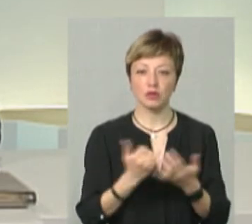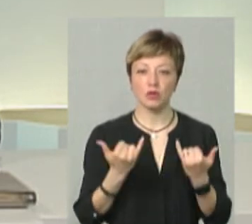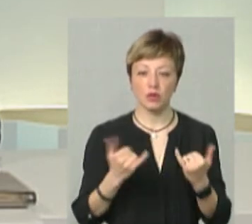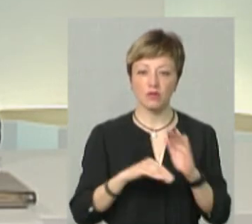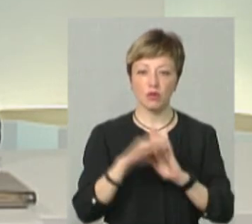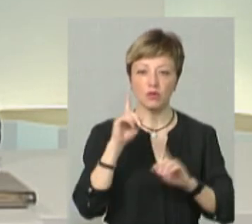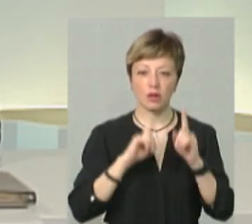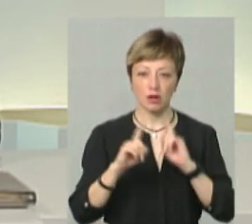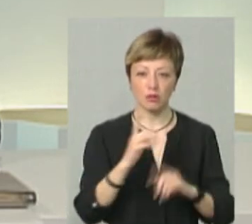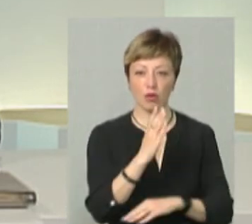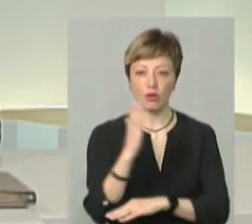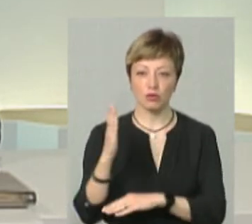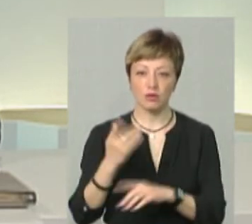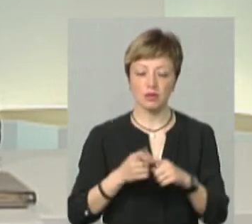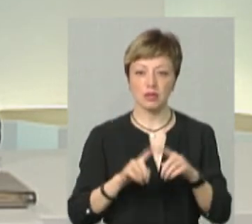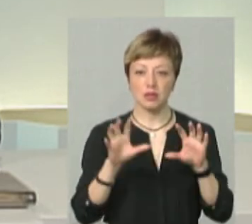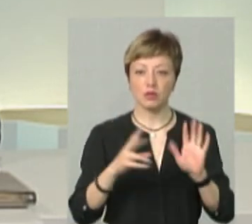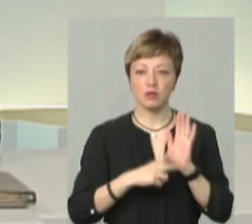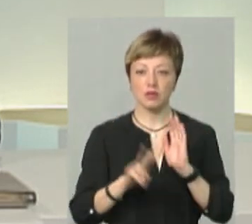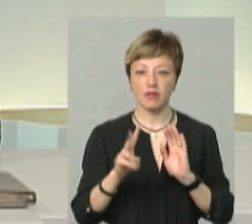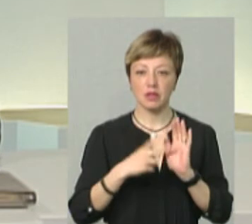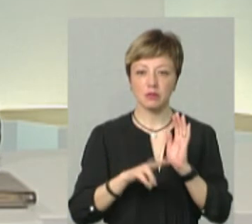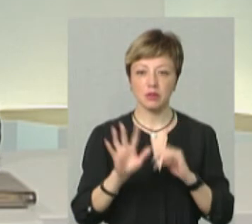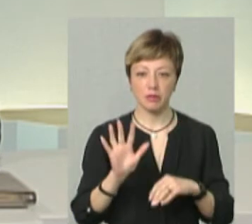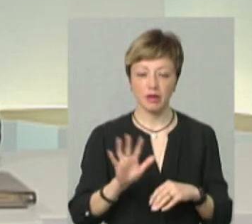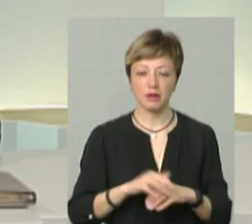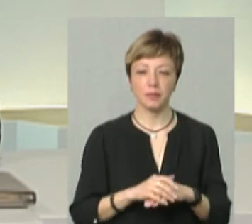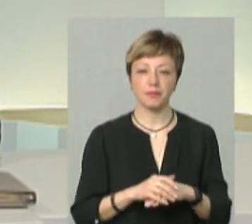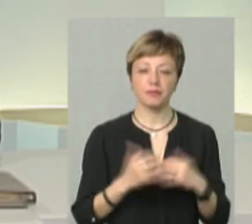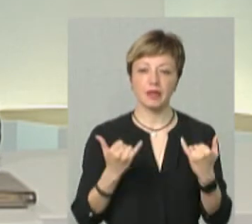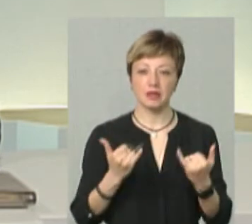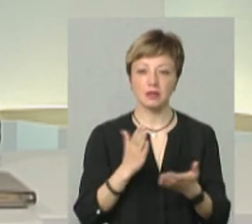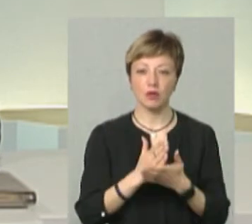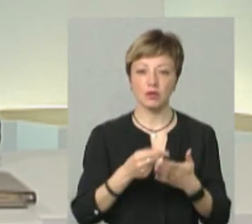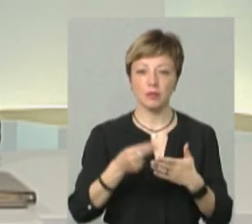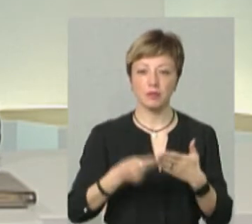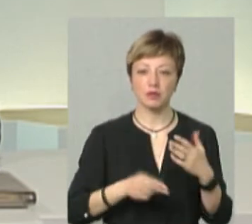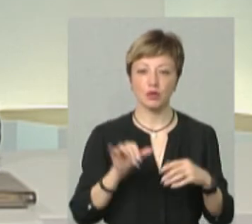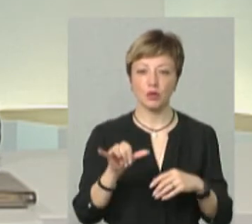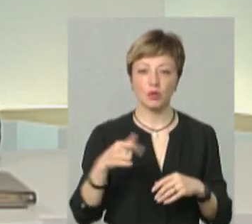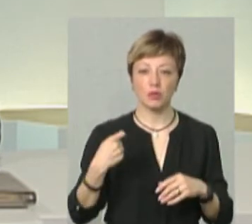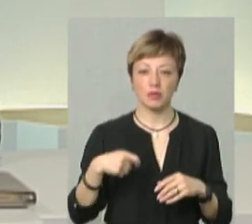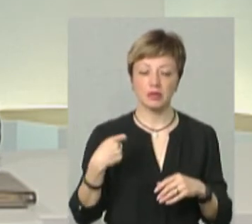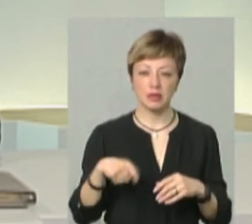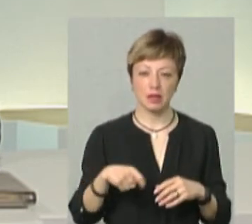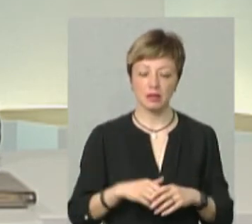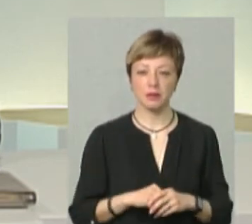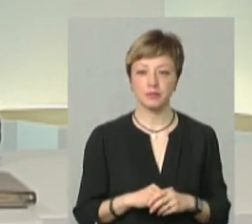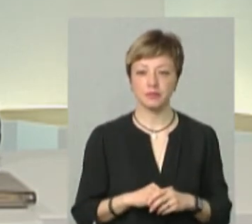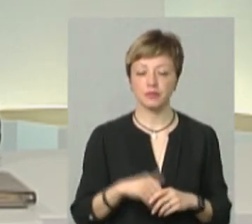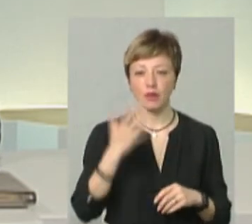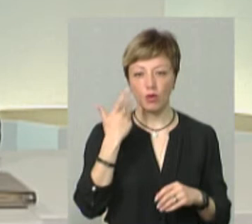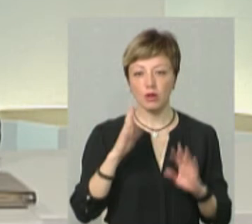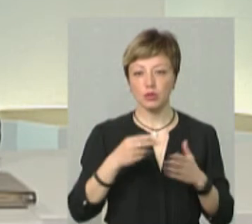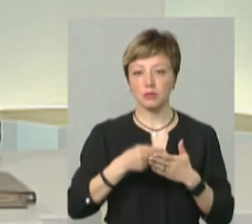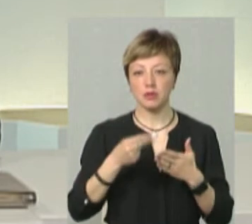сьогодні Верховною Радою, проголосований. Це закон 7275. Він зараз знаходиться на підписі в нашого президента. Коли